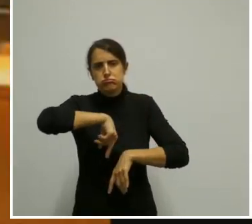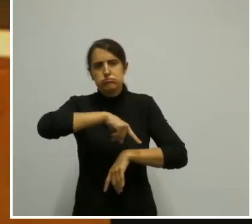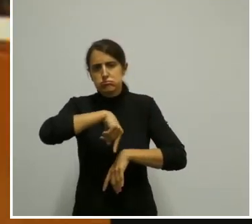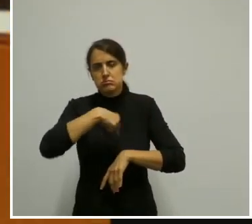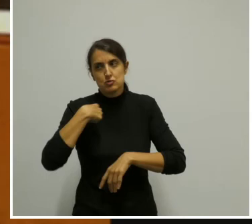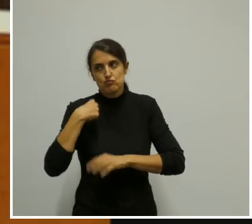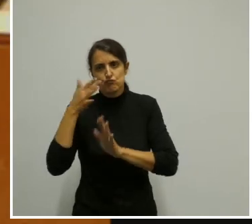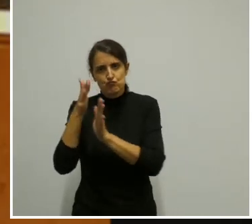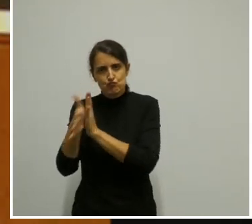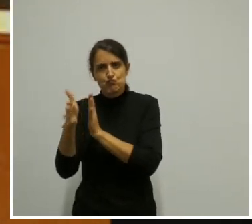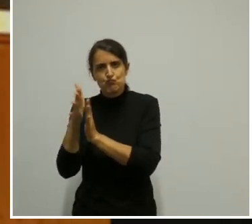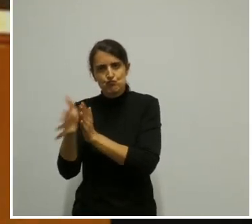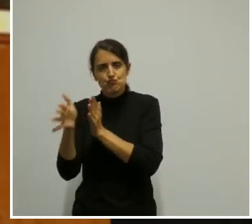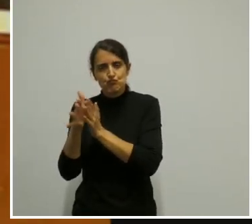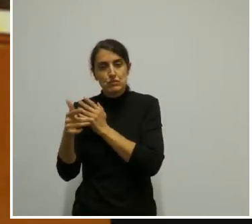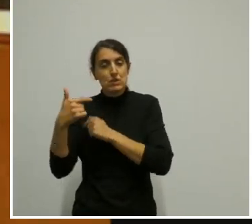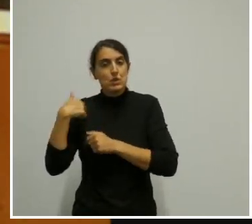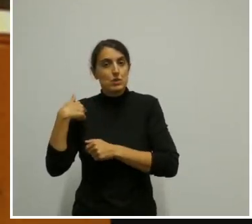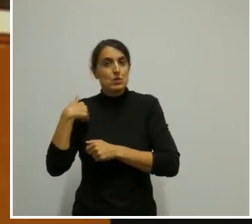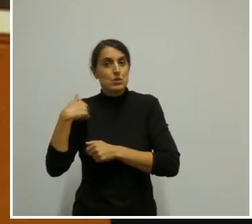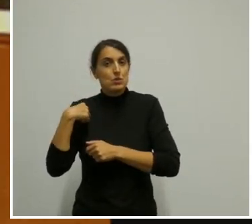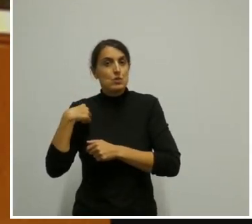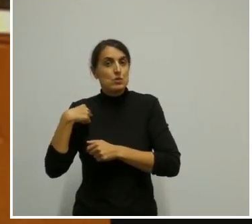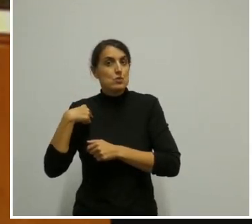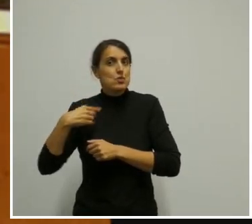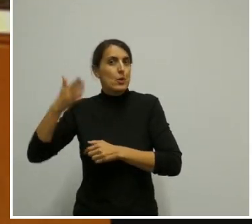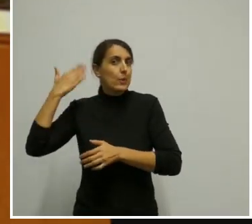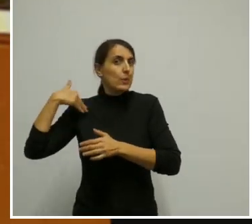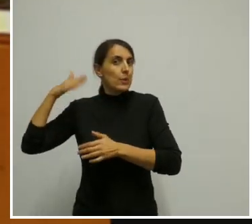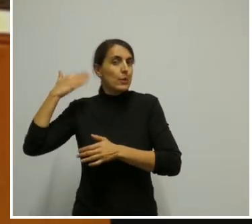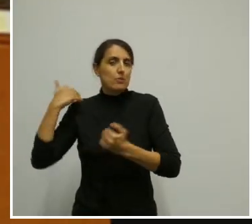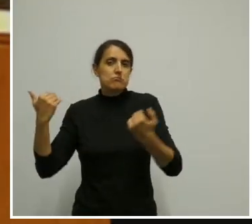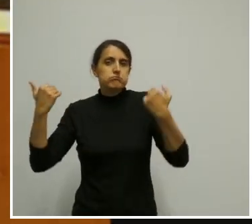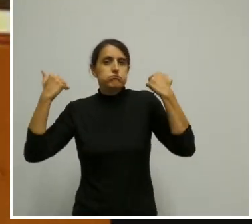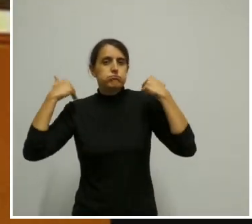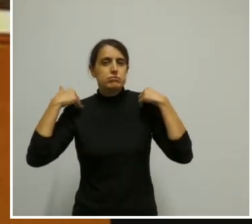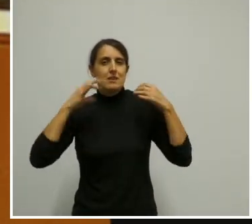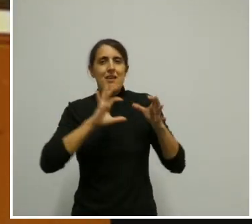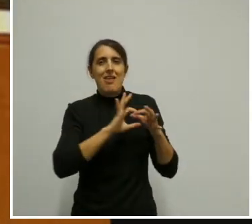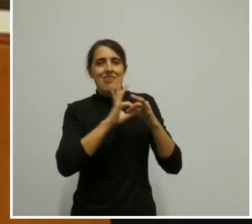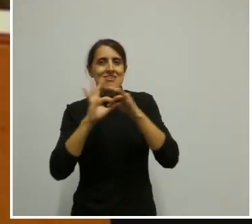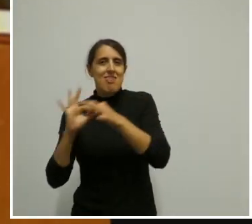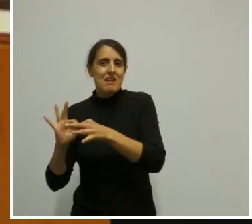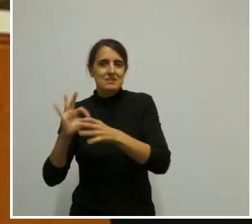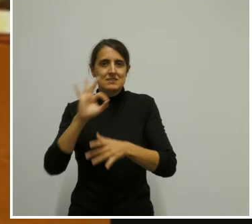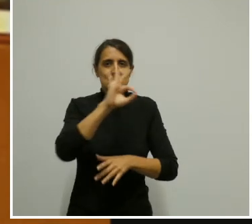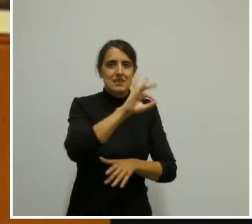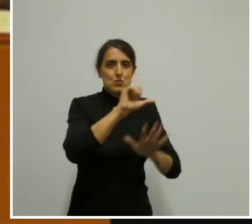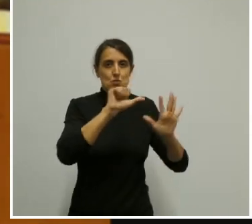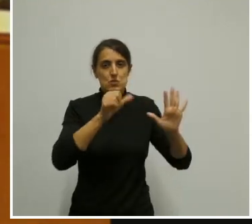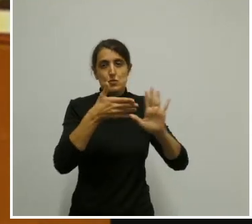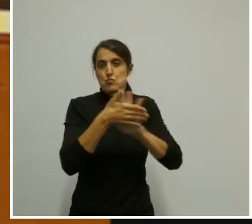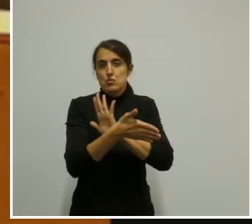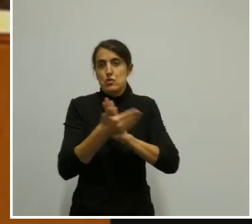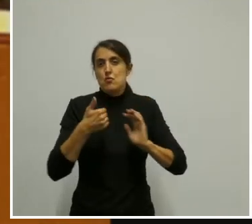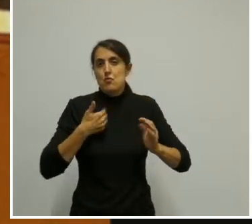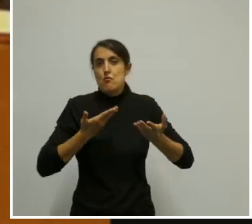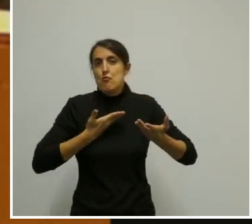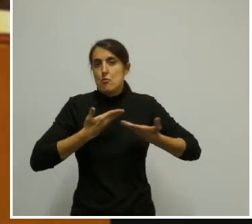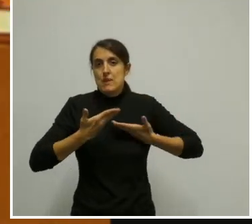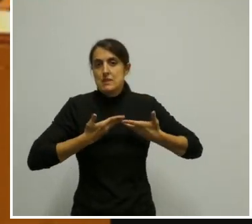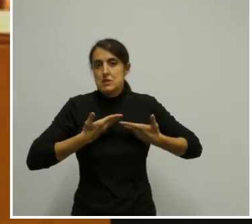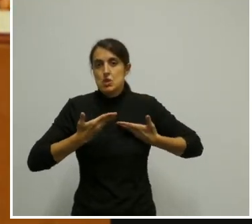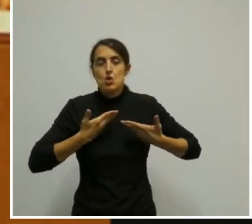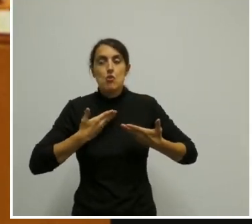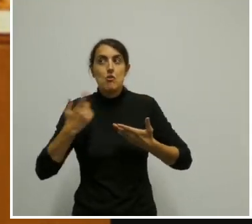jo he estat durant uns anys una mica l'enllaç del 06 per formació i tal entre el Consorci